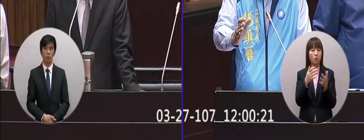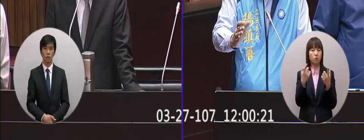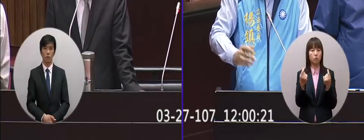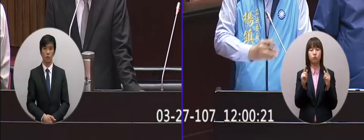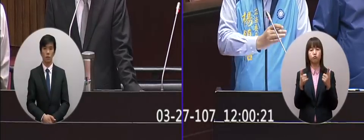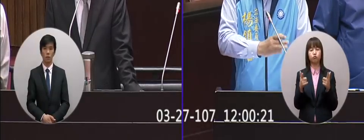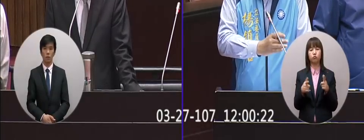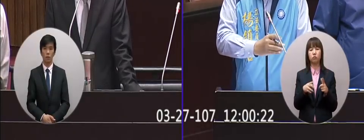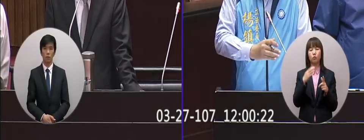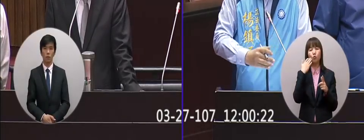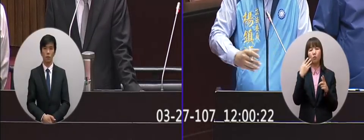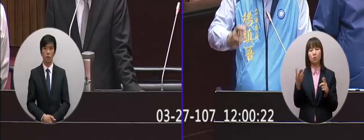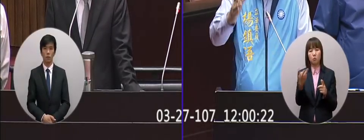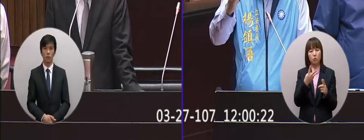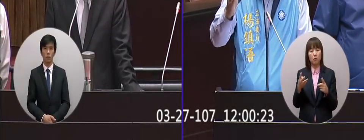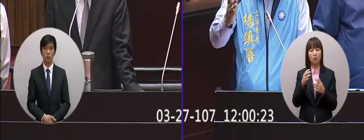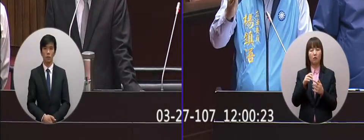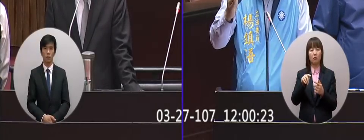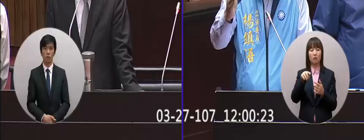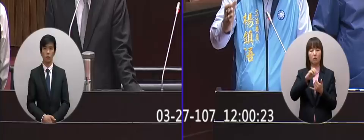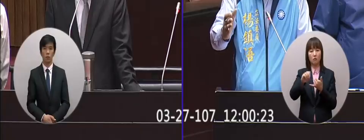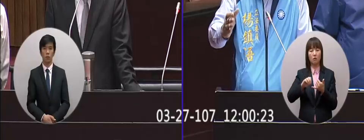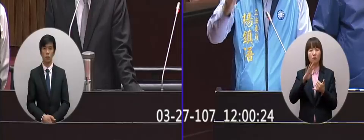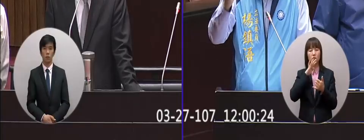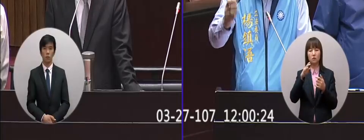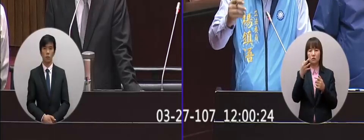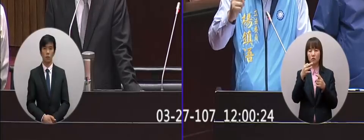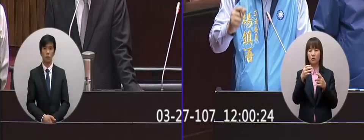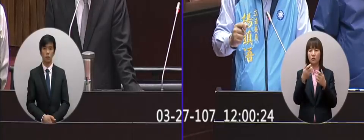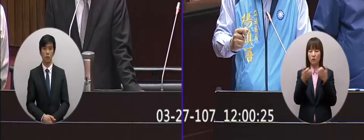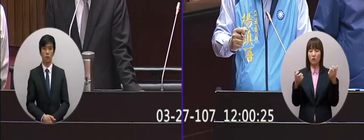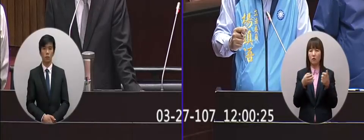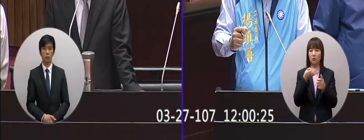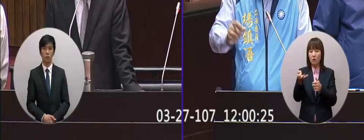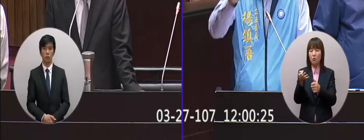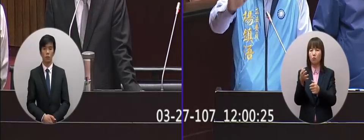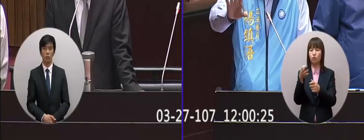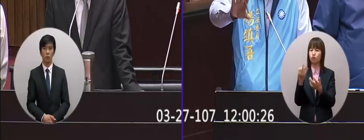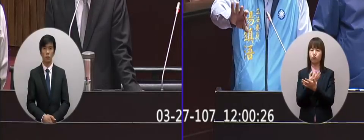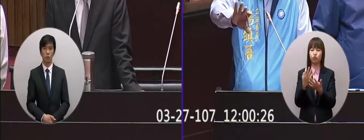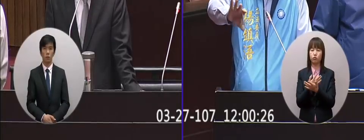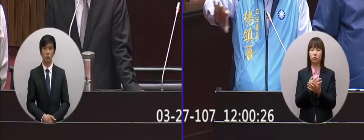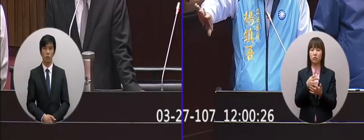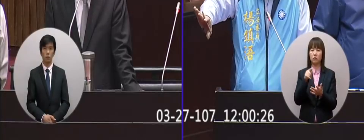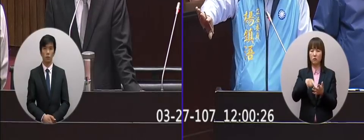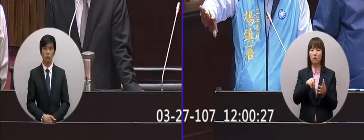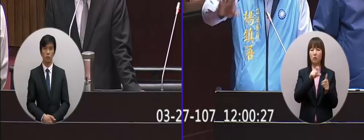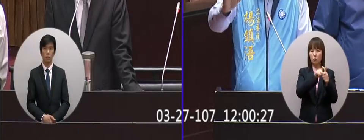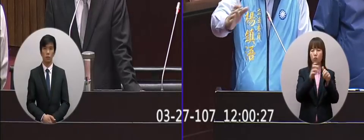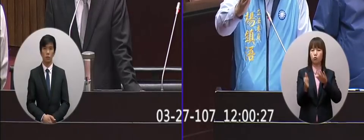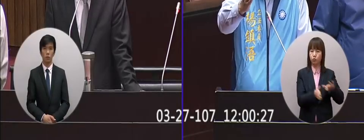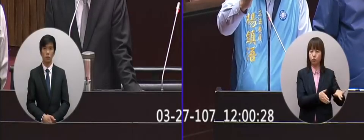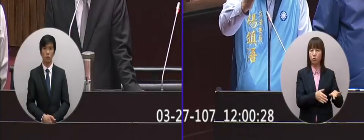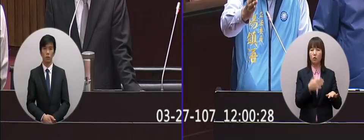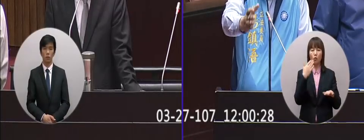算，坦白讲，就我们三个离岛来讲，我们也觉得财划法里面给离岛的其实是不够的。但是这是另外一个议题。所以回归到离岛建设